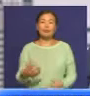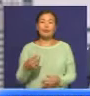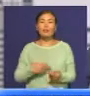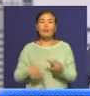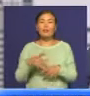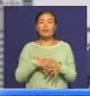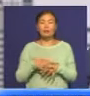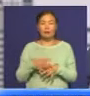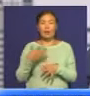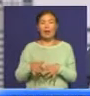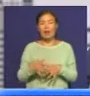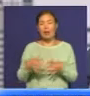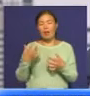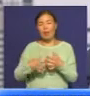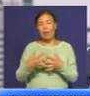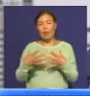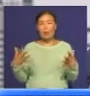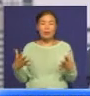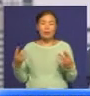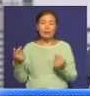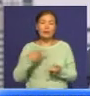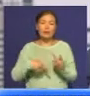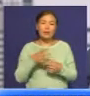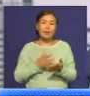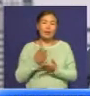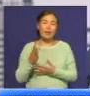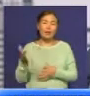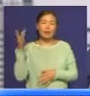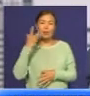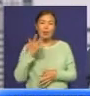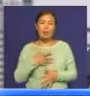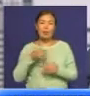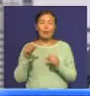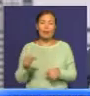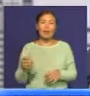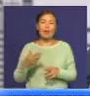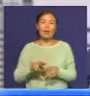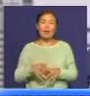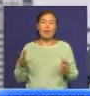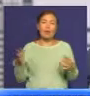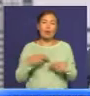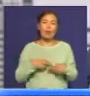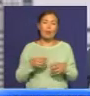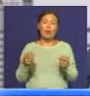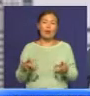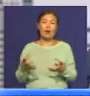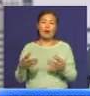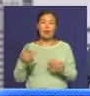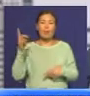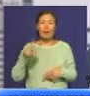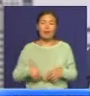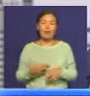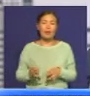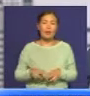бизнесе Мангистауская область 12 место вышла на 2 место. В течение вот одного года. Это большая работа, которая была проведена.